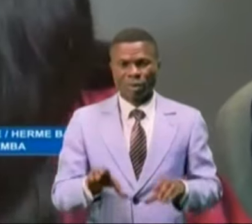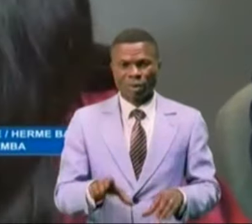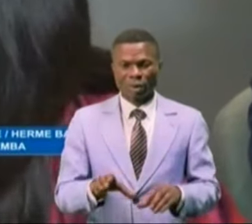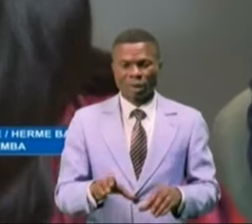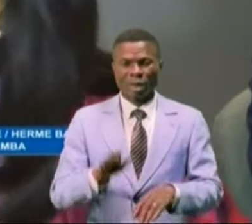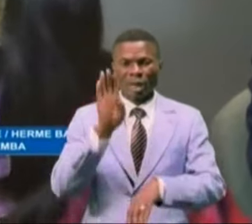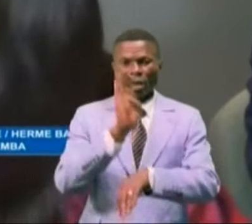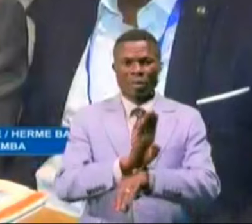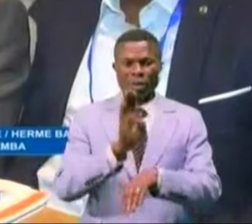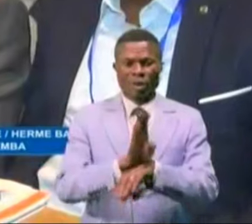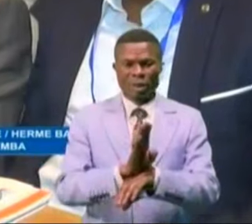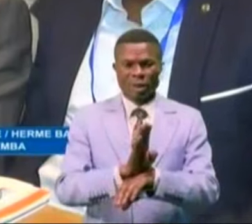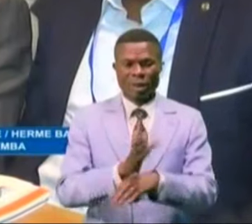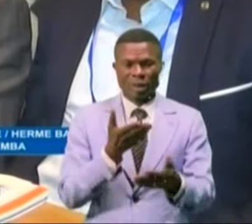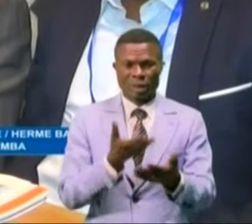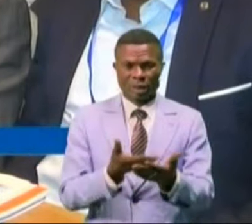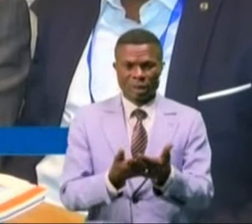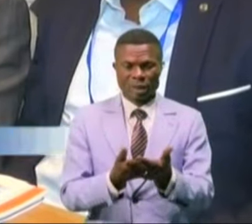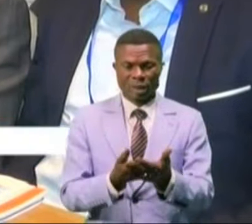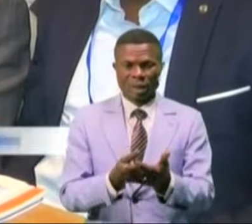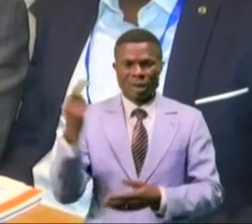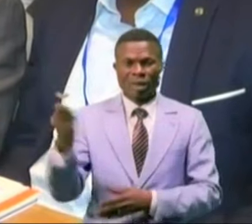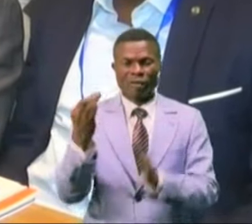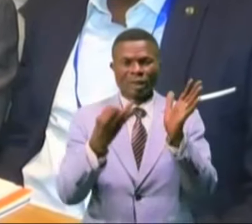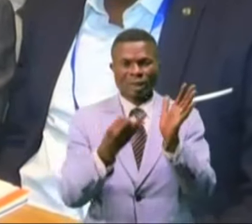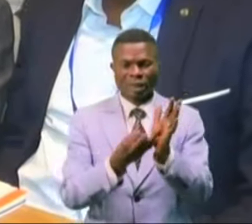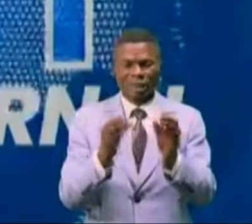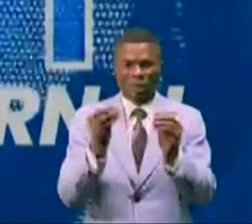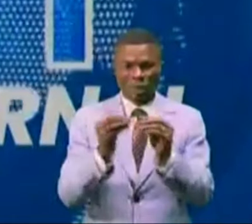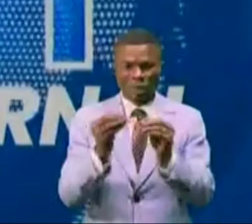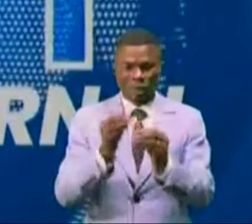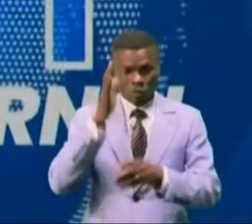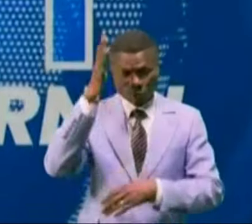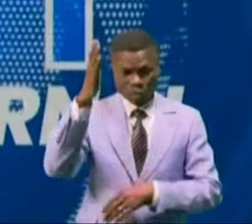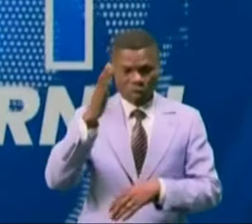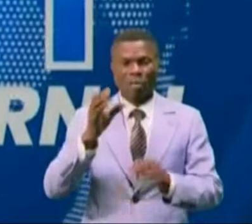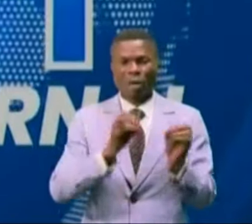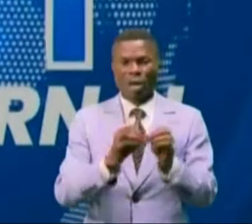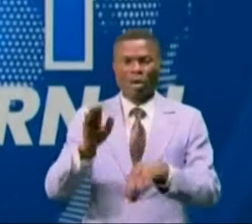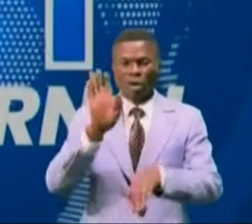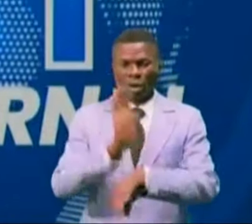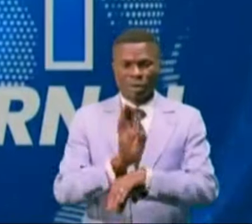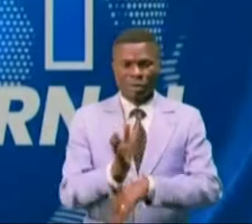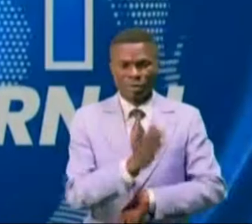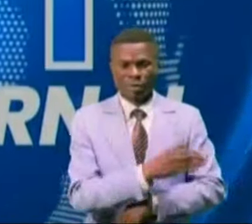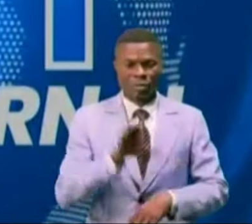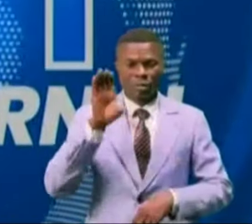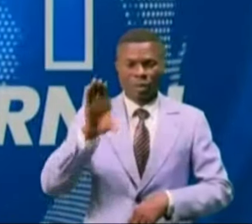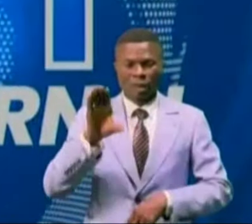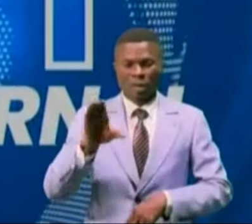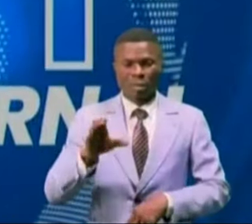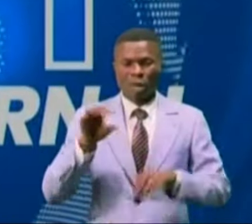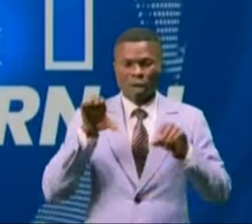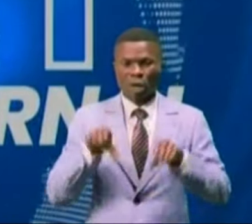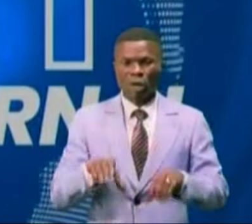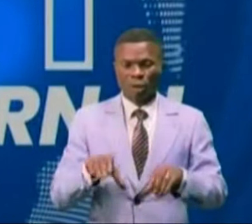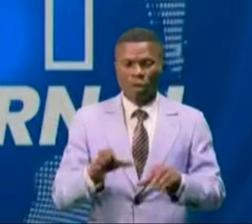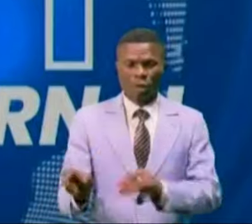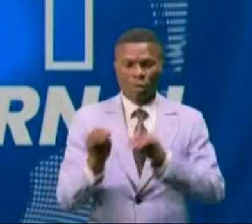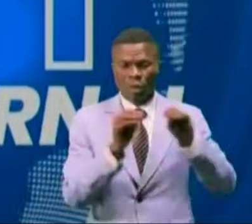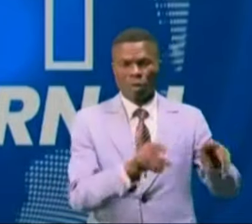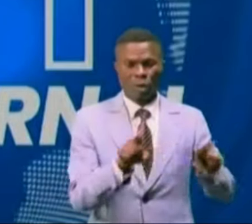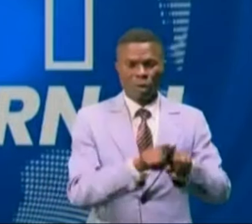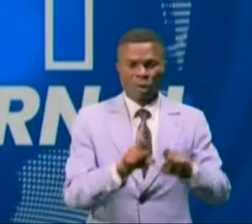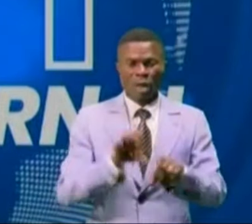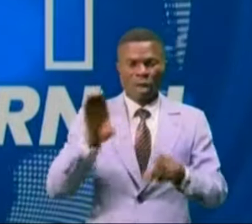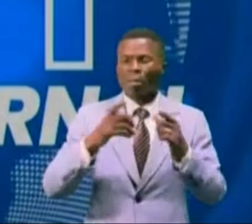Brazaville abritera la 27e réunion et aucune banque de de la RDC ne peut être classé comme